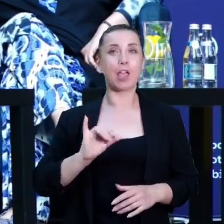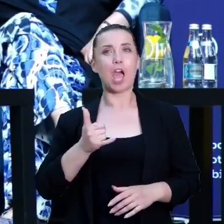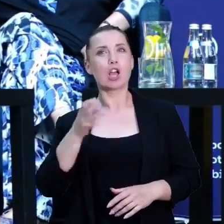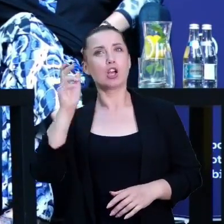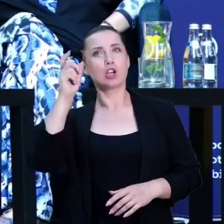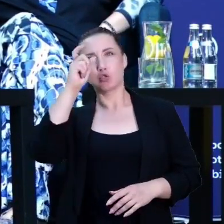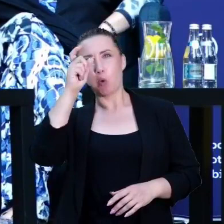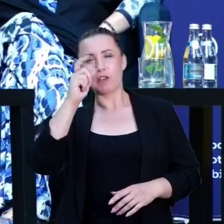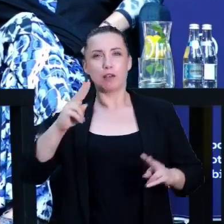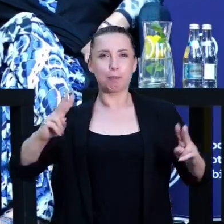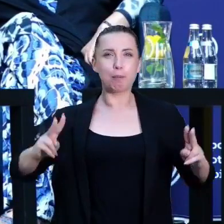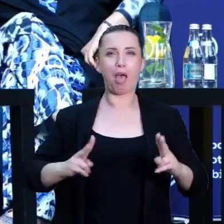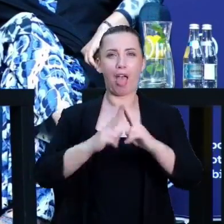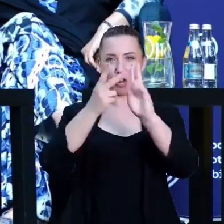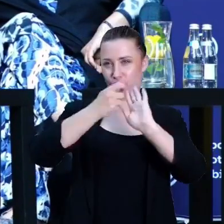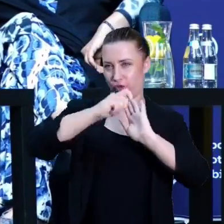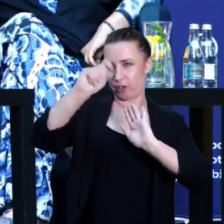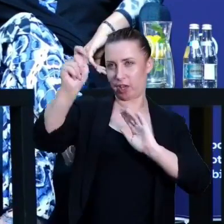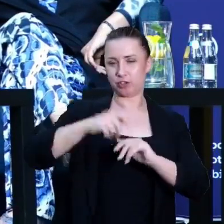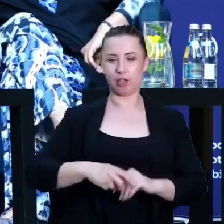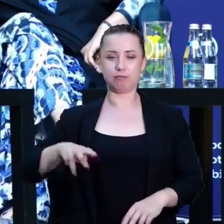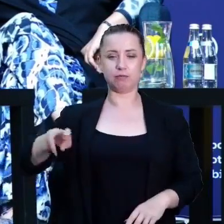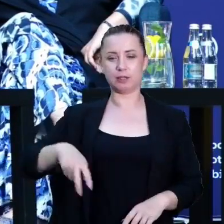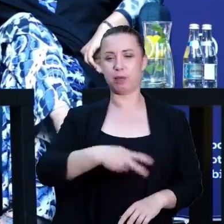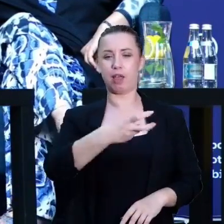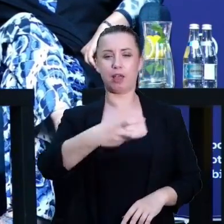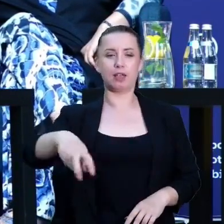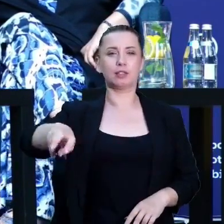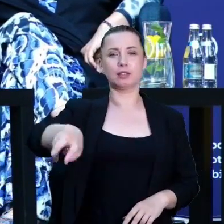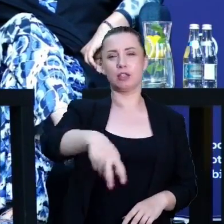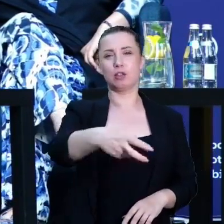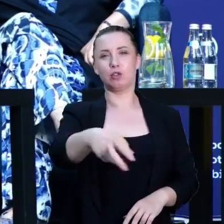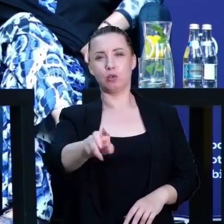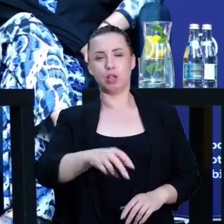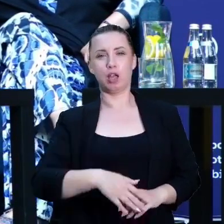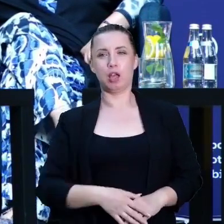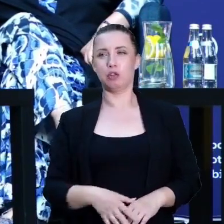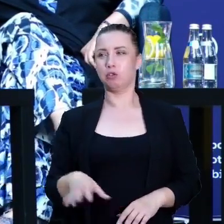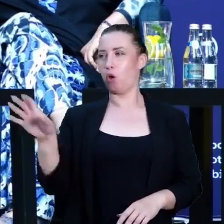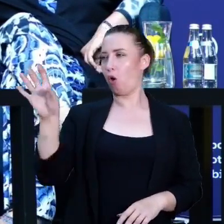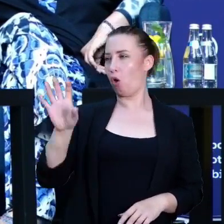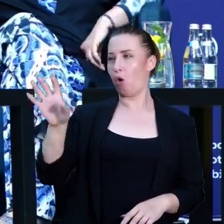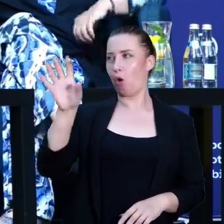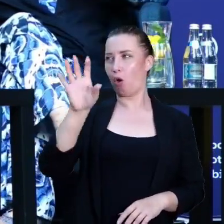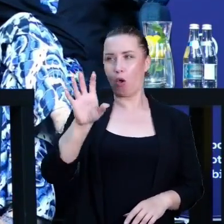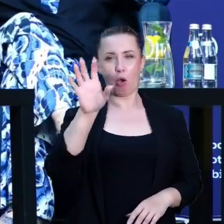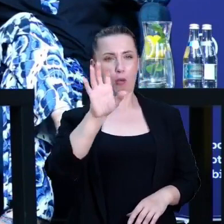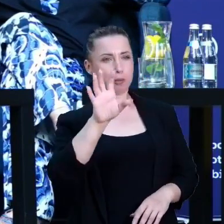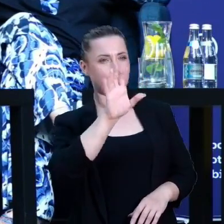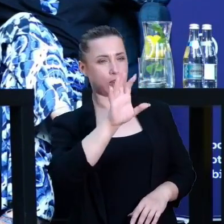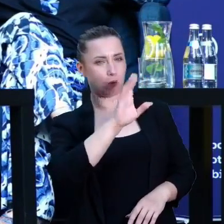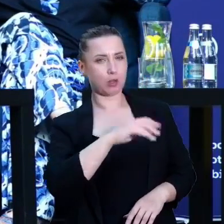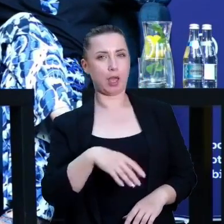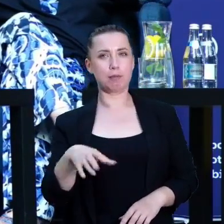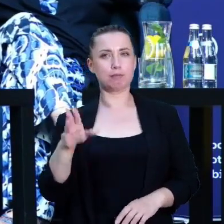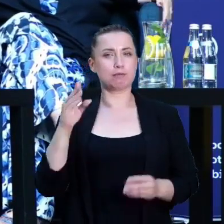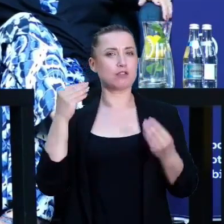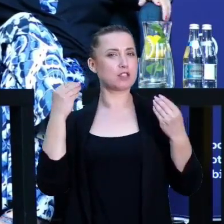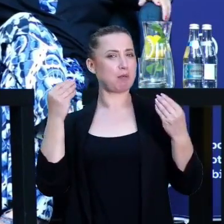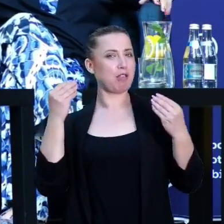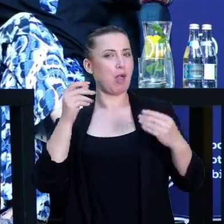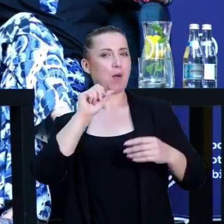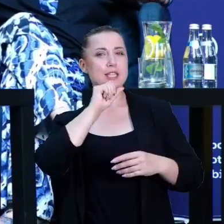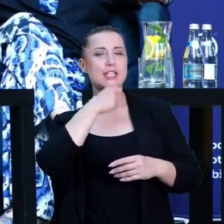jak się przechadza człowiek po Paryżu, prawda, to widzi tak pięknie jakby skomponowane starsze panie,